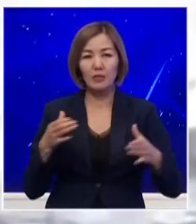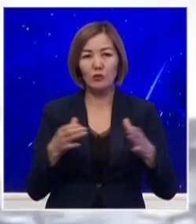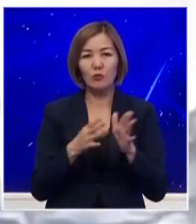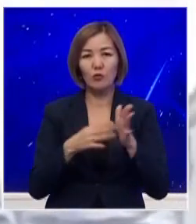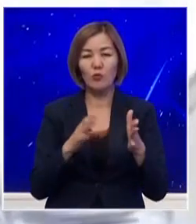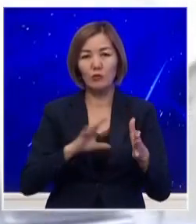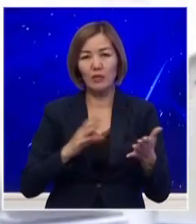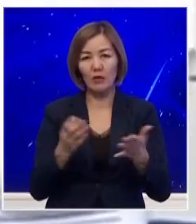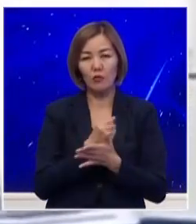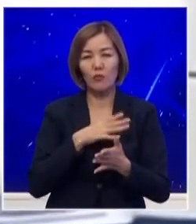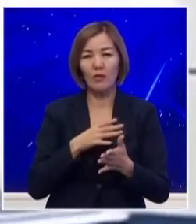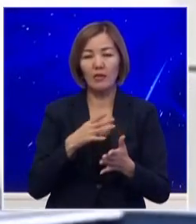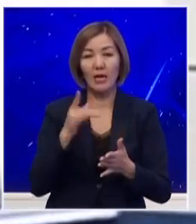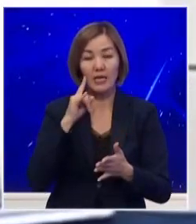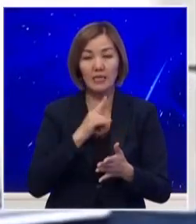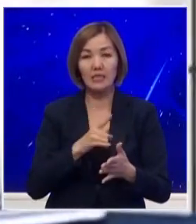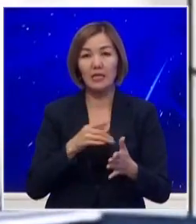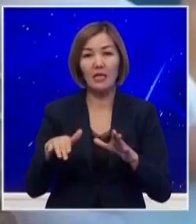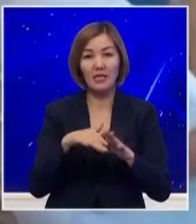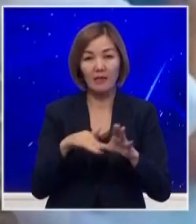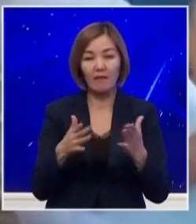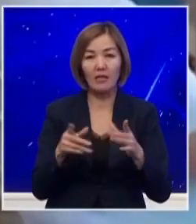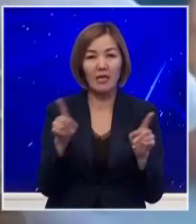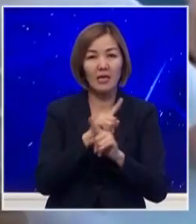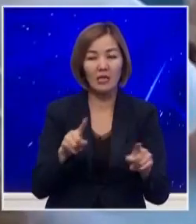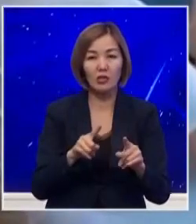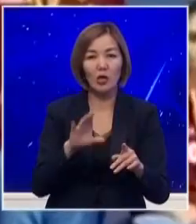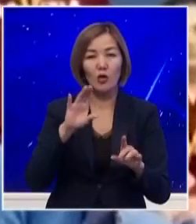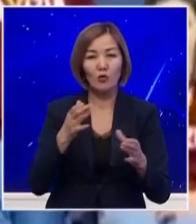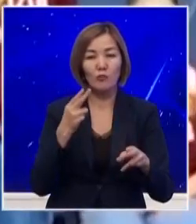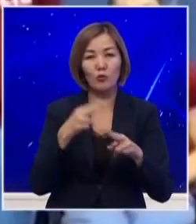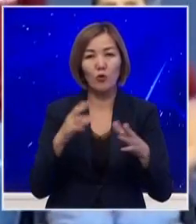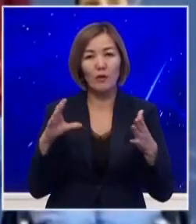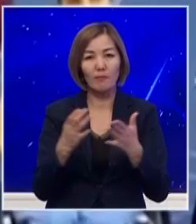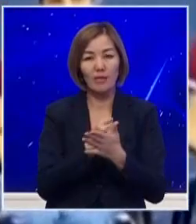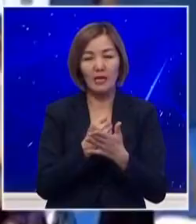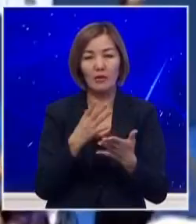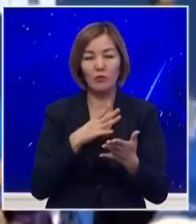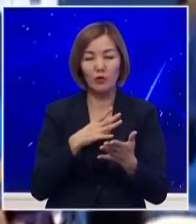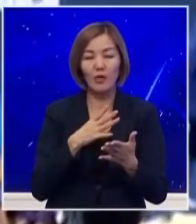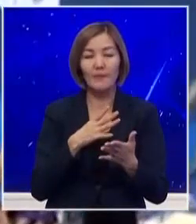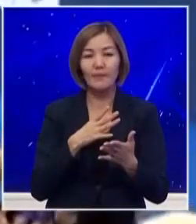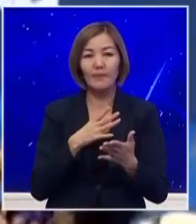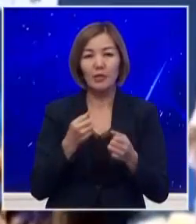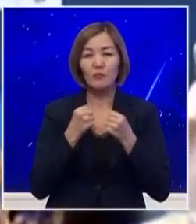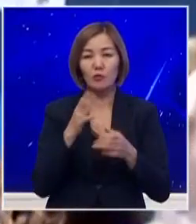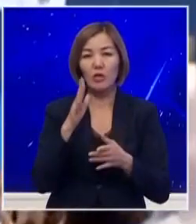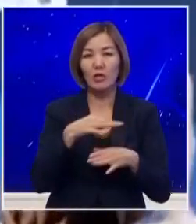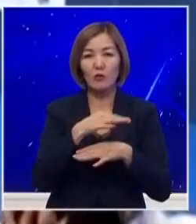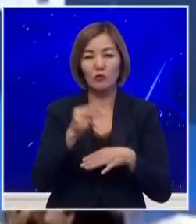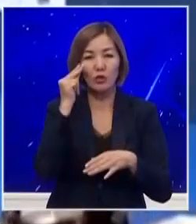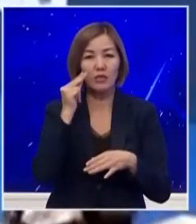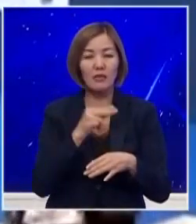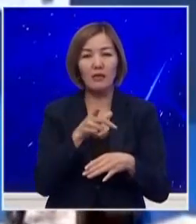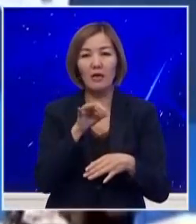9 медаль еншіледі. Отандастарымыз эстафетада да ерекшеленіп, күміш және қола жүлдемен марапатталды. Спортшыларымыз алдағы күзде